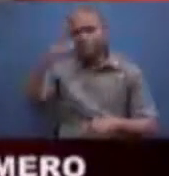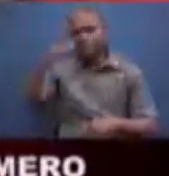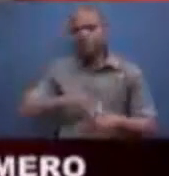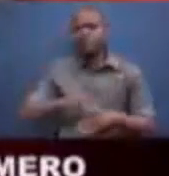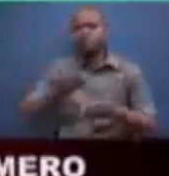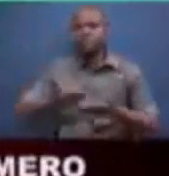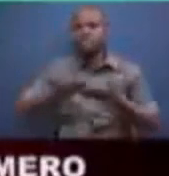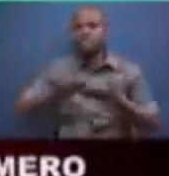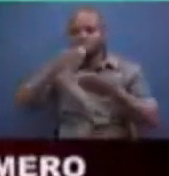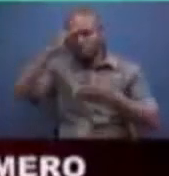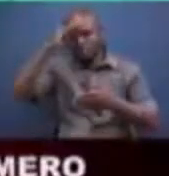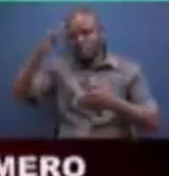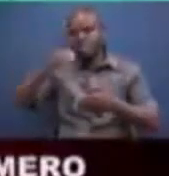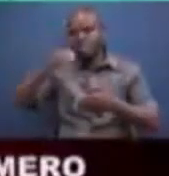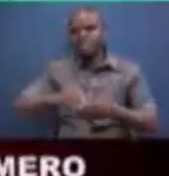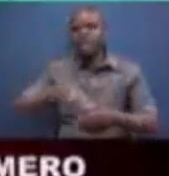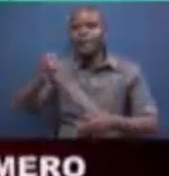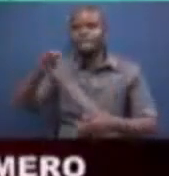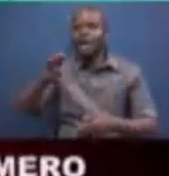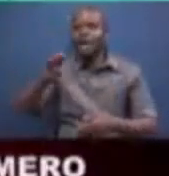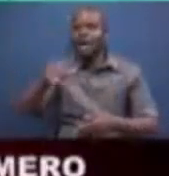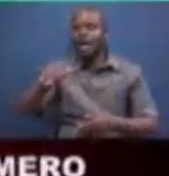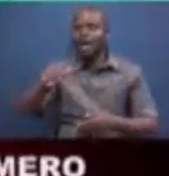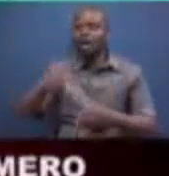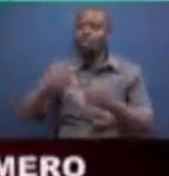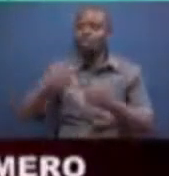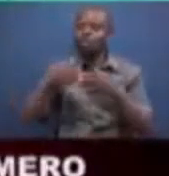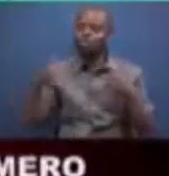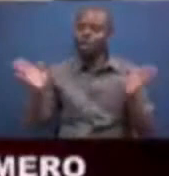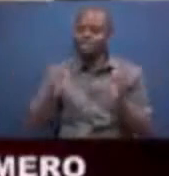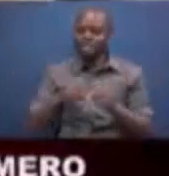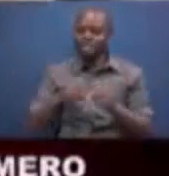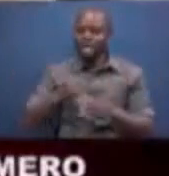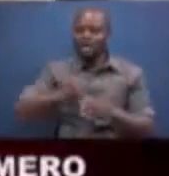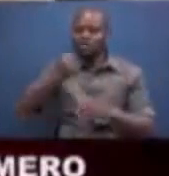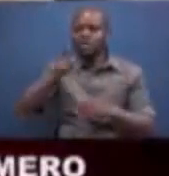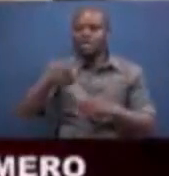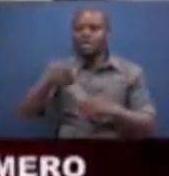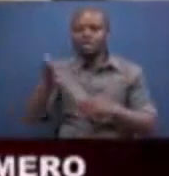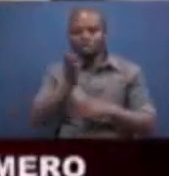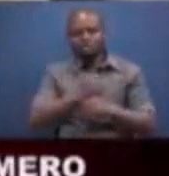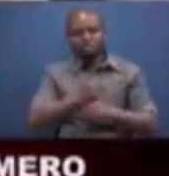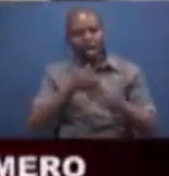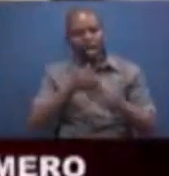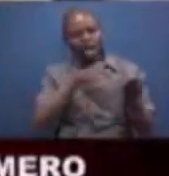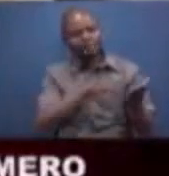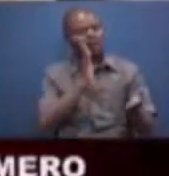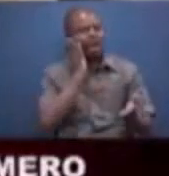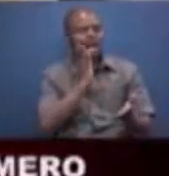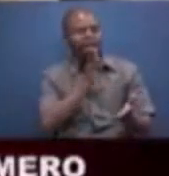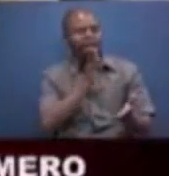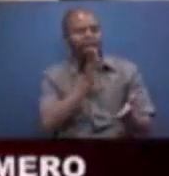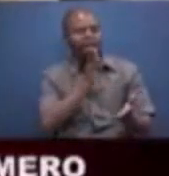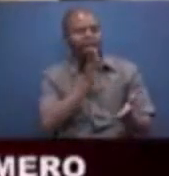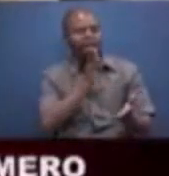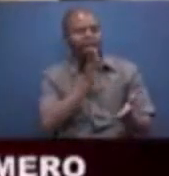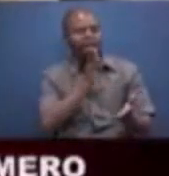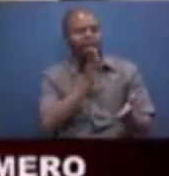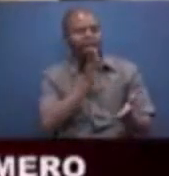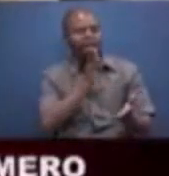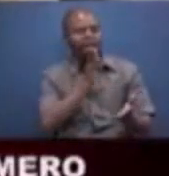Kamishna msaidizi wa polisi Hassan Maya aliweka wazi hatua zilizofuatwa ili kubaini kifo cha kijana huyo, na huku pia